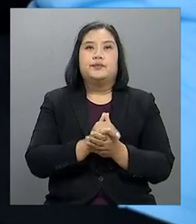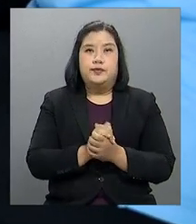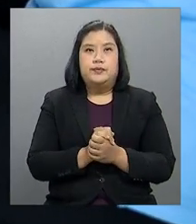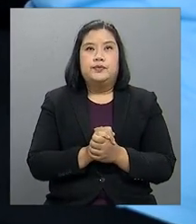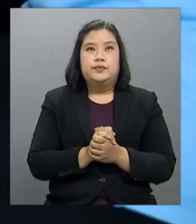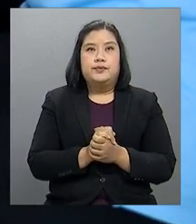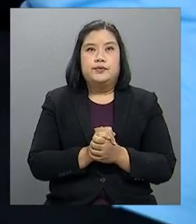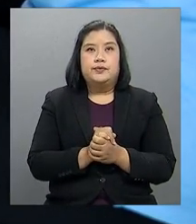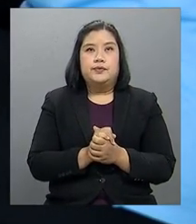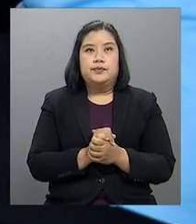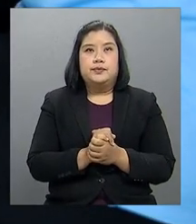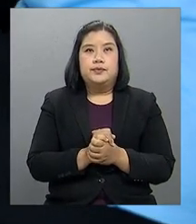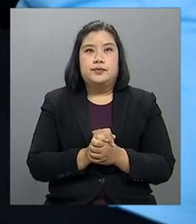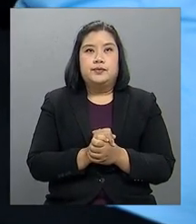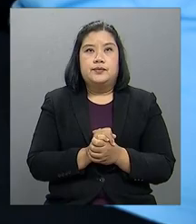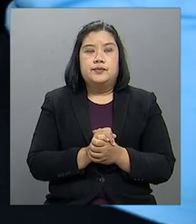าๆเป็นจังหวะนะคะ